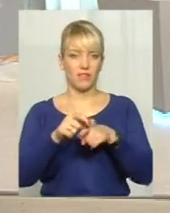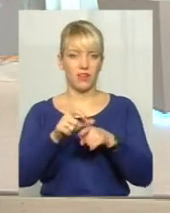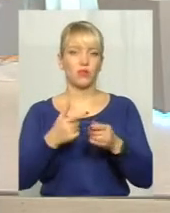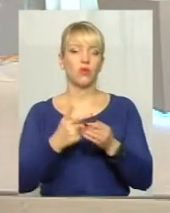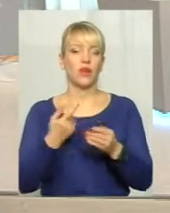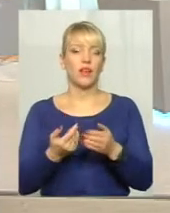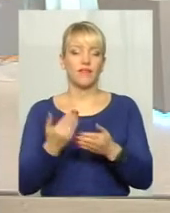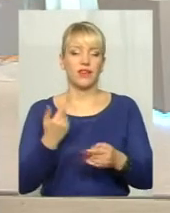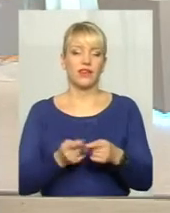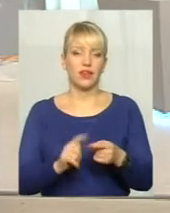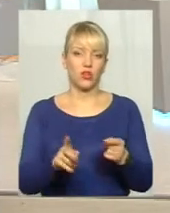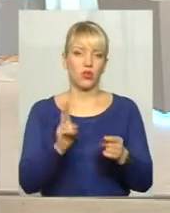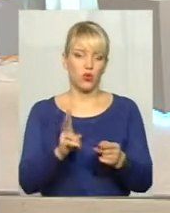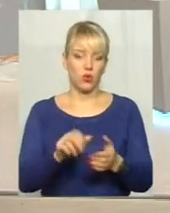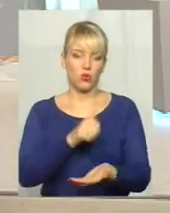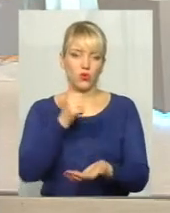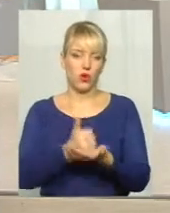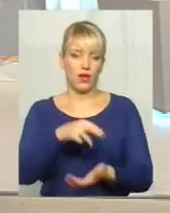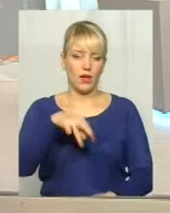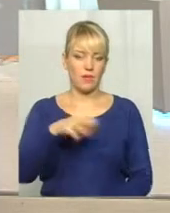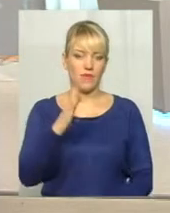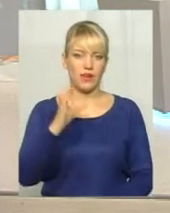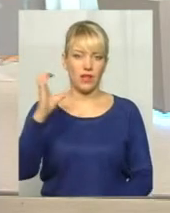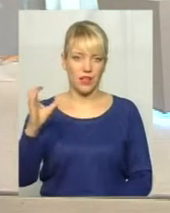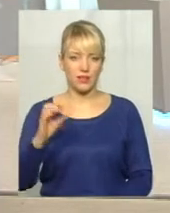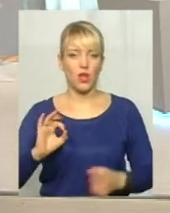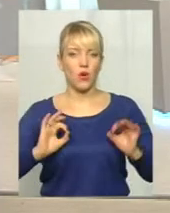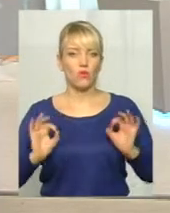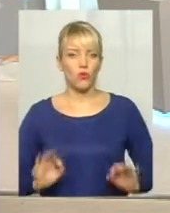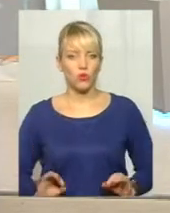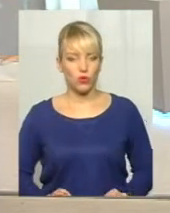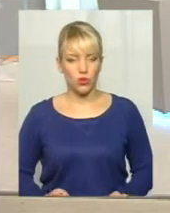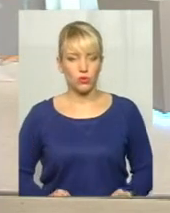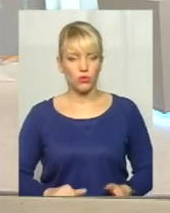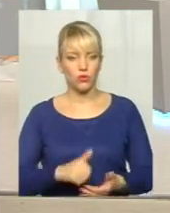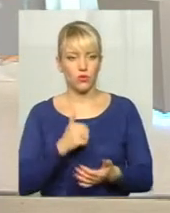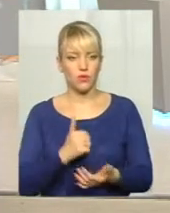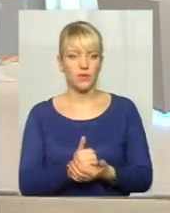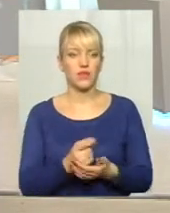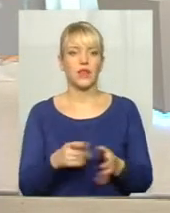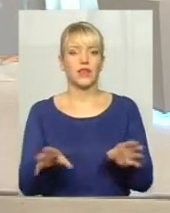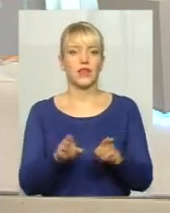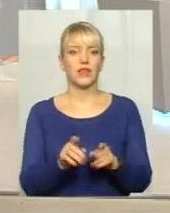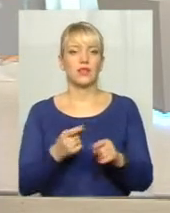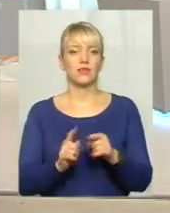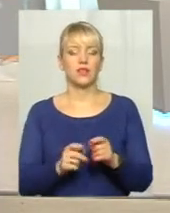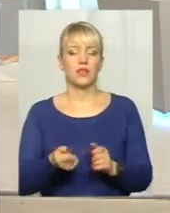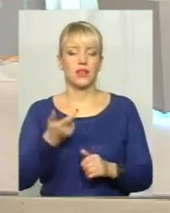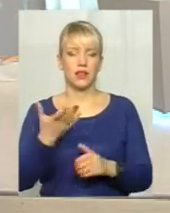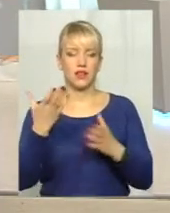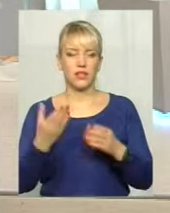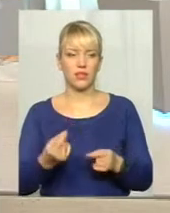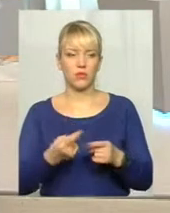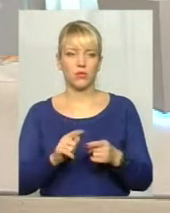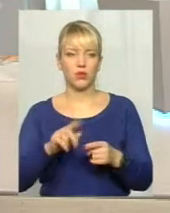сьогодні очолює і МВС, очолює і Генпрокуратуру. Разом з тим, декілька днів назад обшуки в